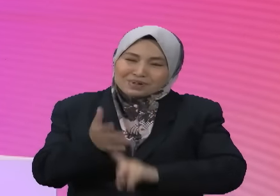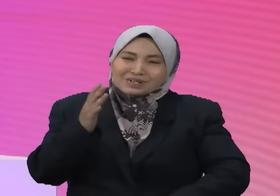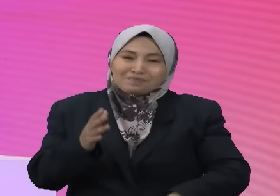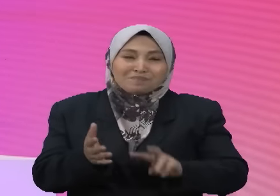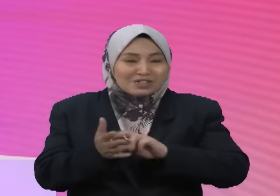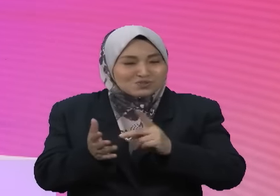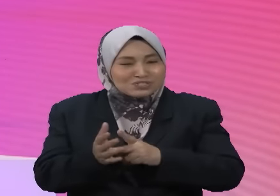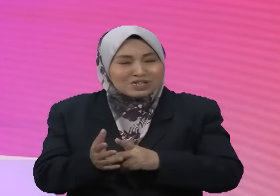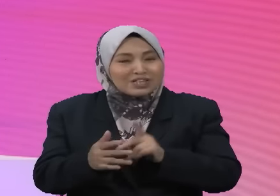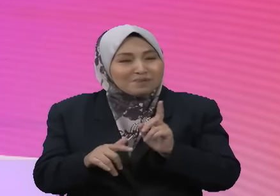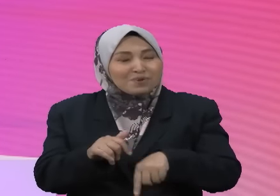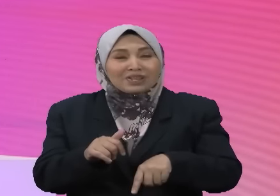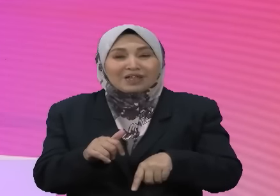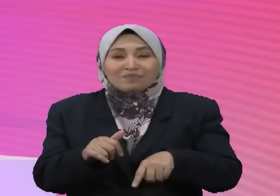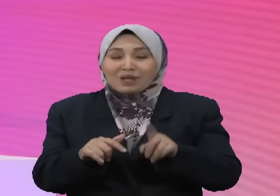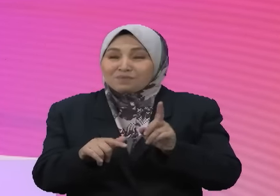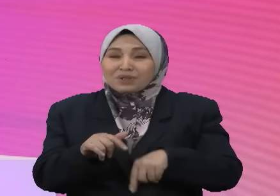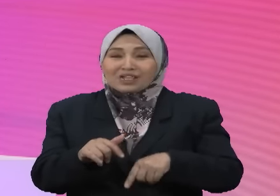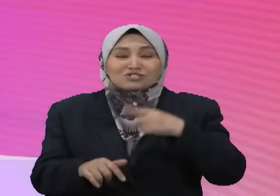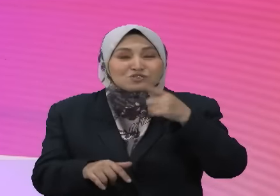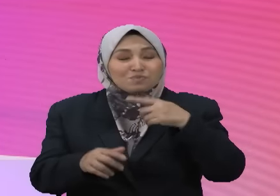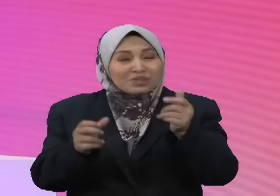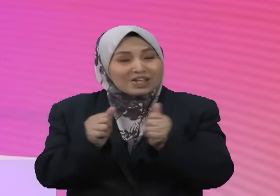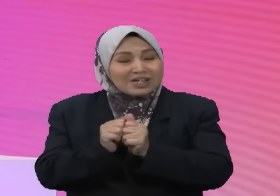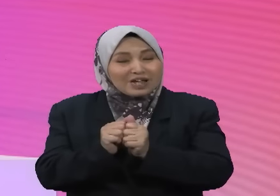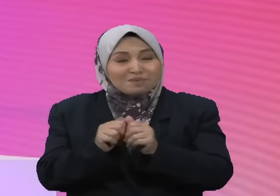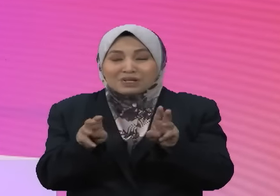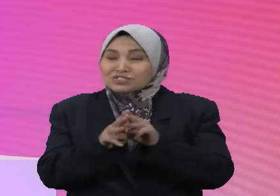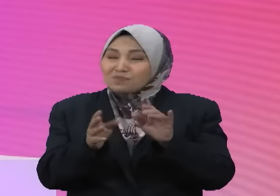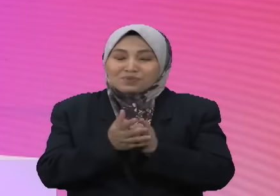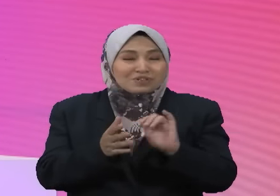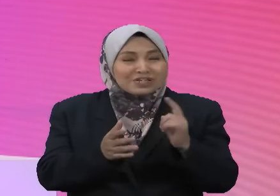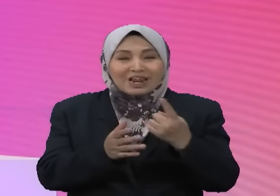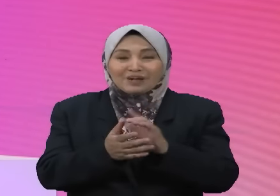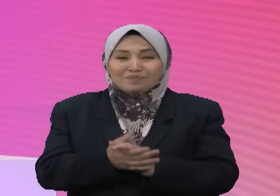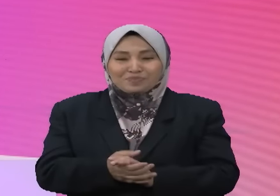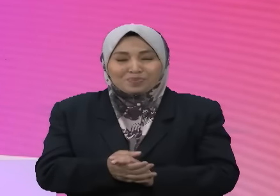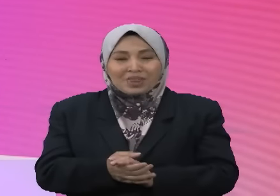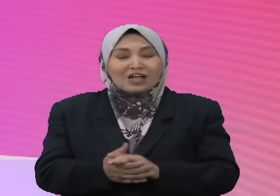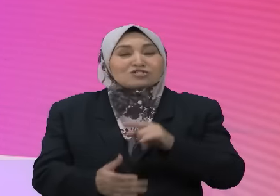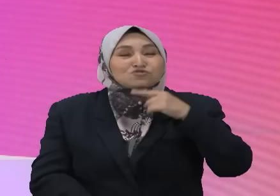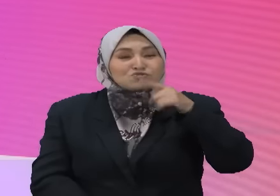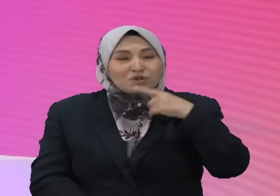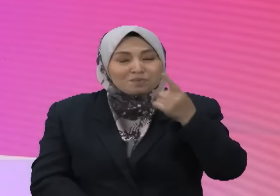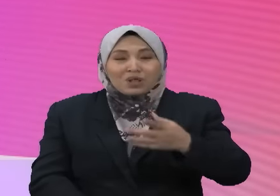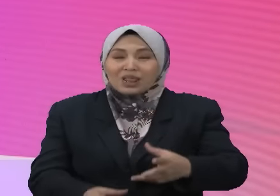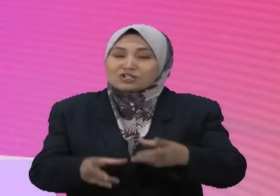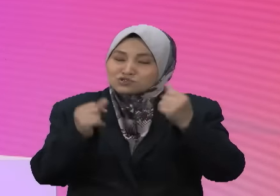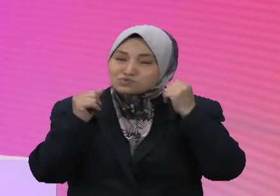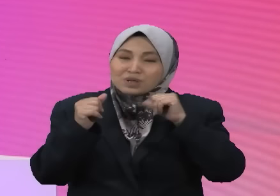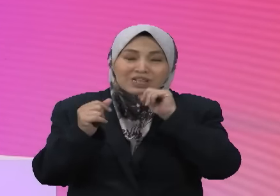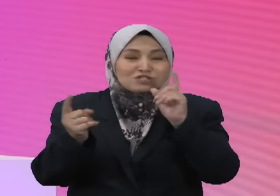maknanya dia tak boleh lajuati tak boleh sebut dengan dengan macam tu jelah sebut sambil laju memang tak